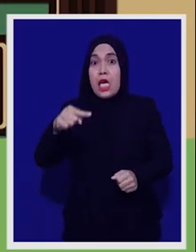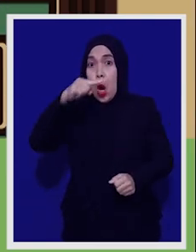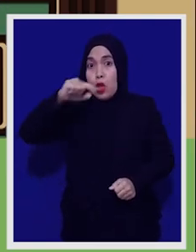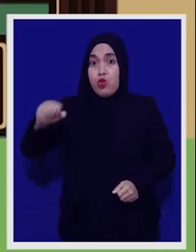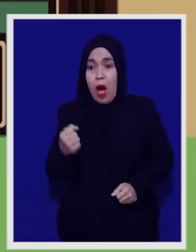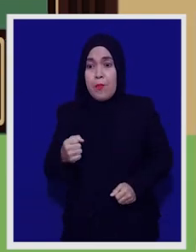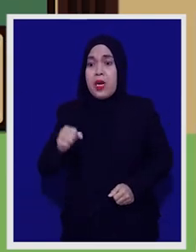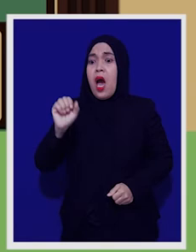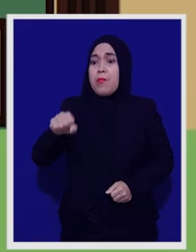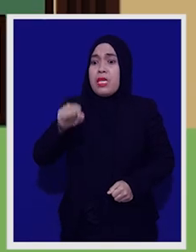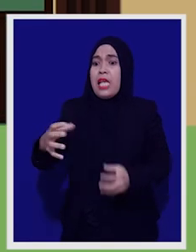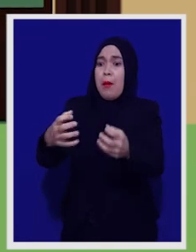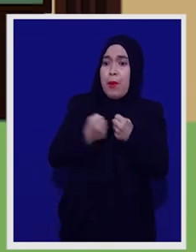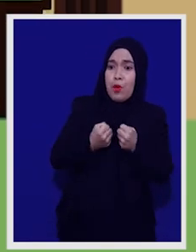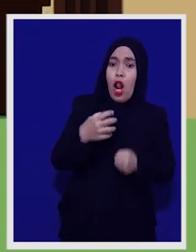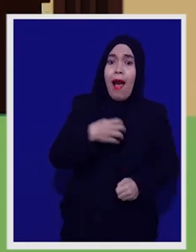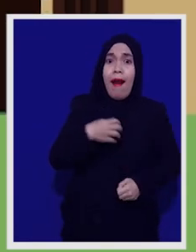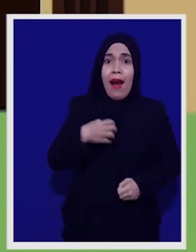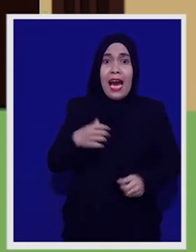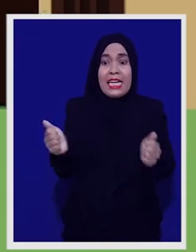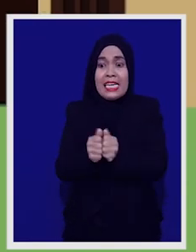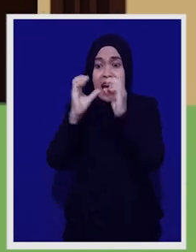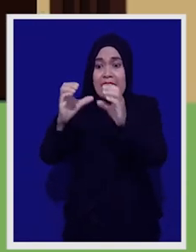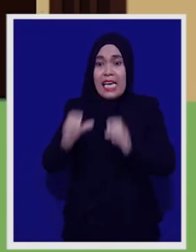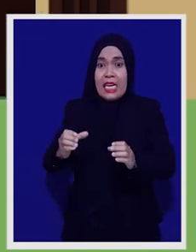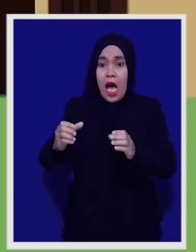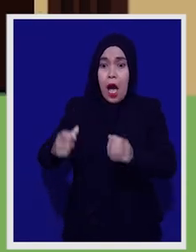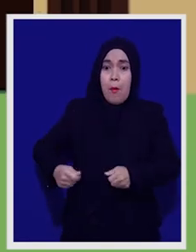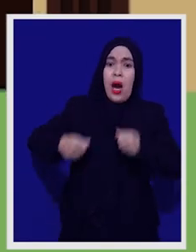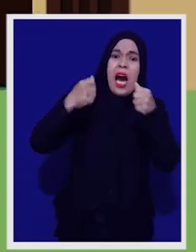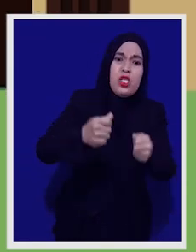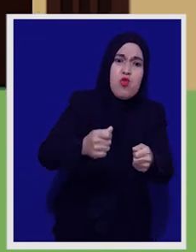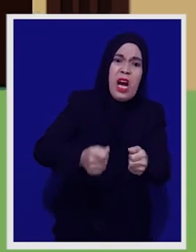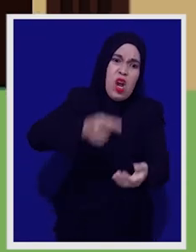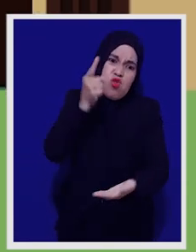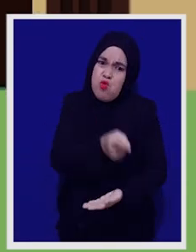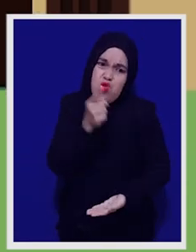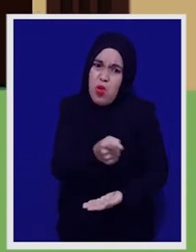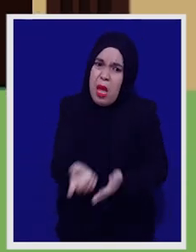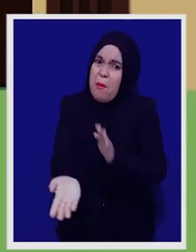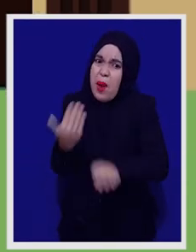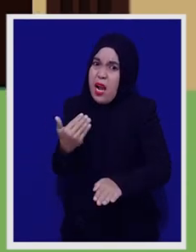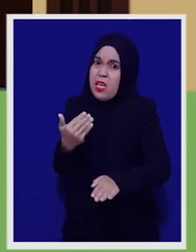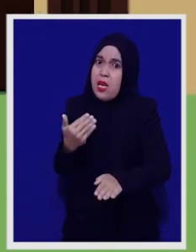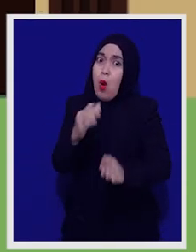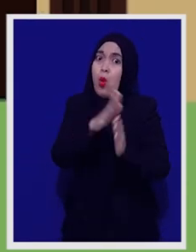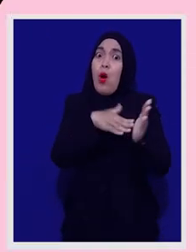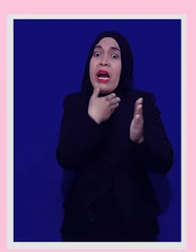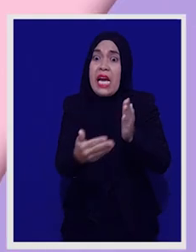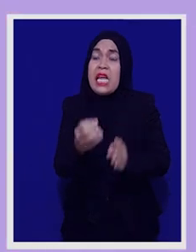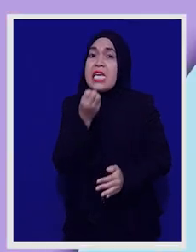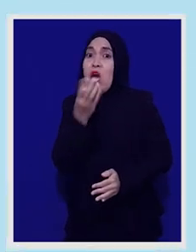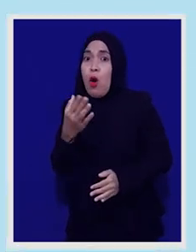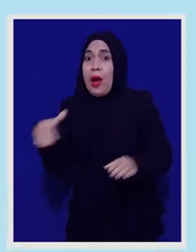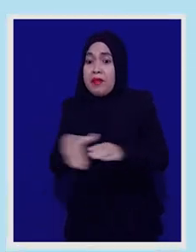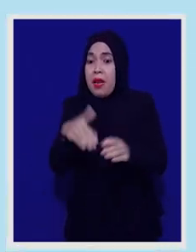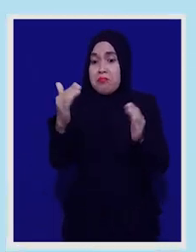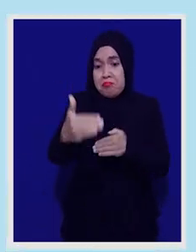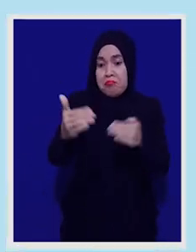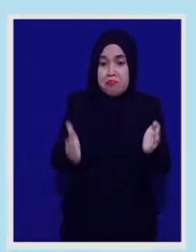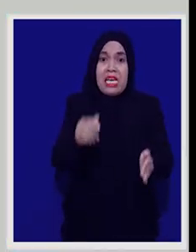dapat memperoleh hak-hak tersebut dengan cara mengajukan tuntutan balik saat agenda jawaban dalam persidangan.